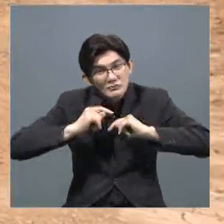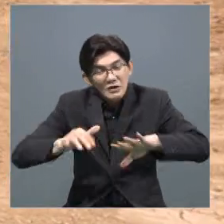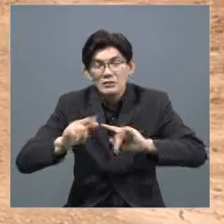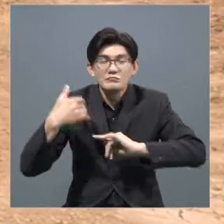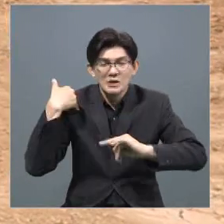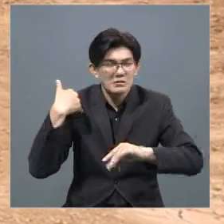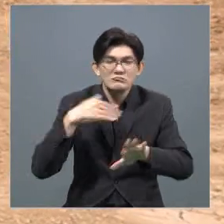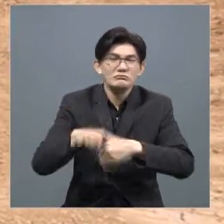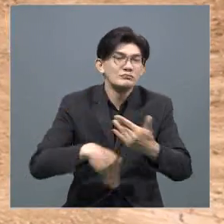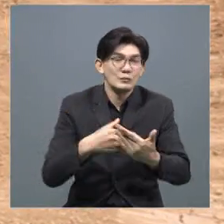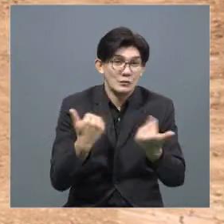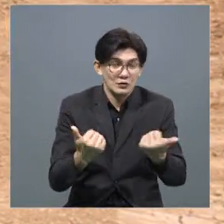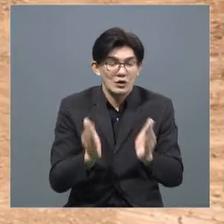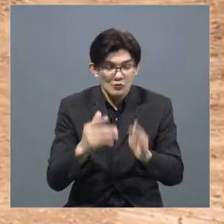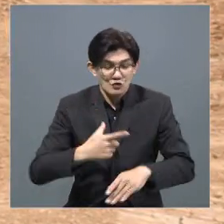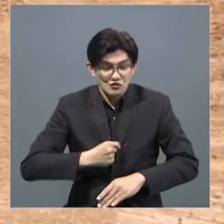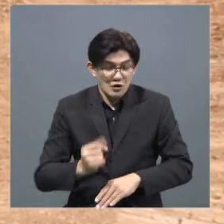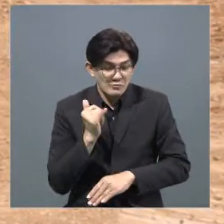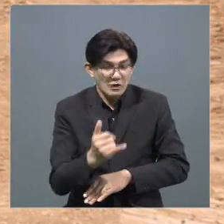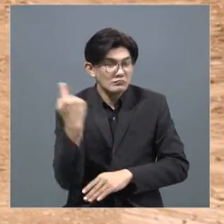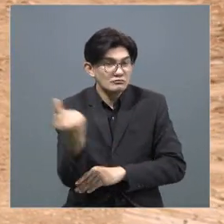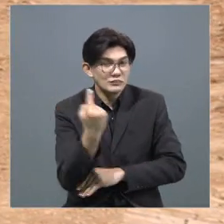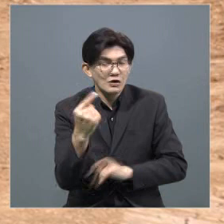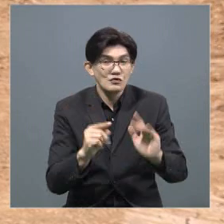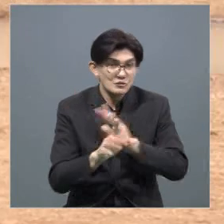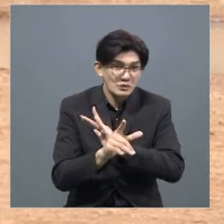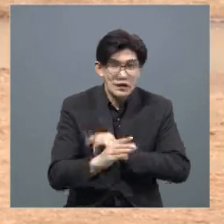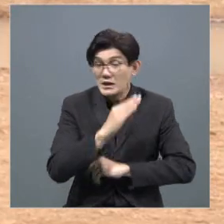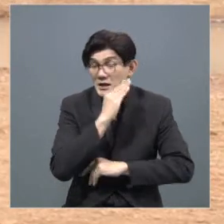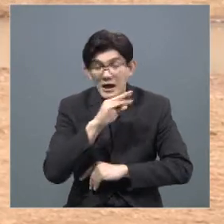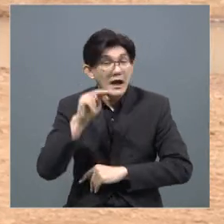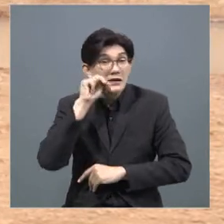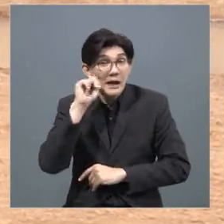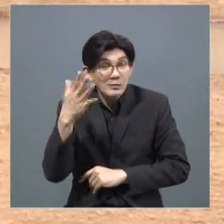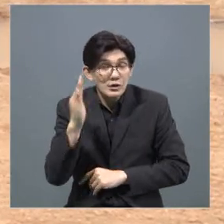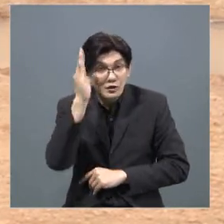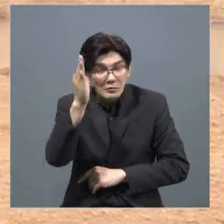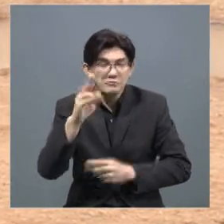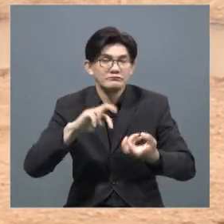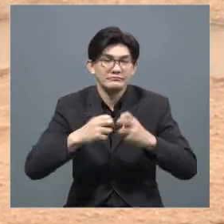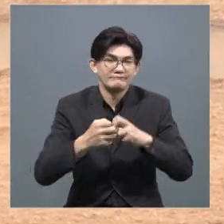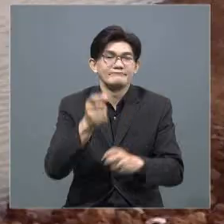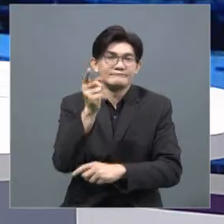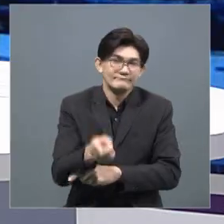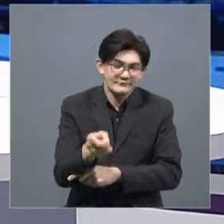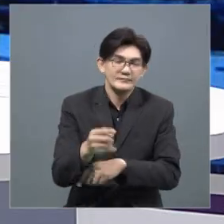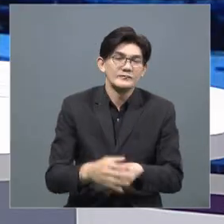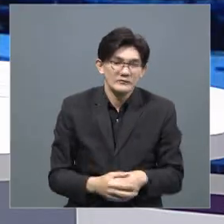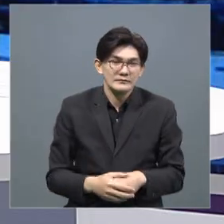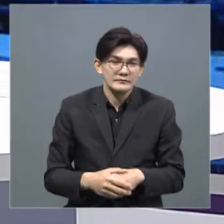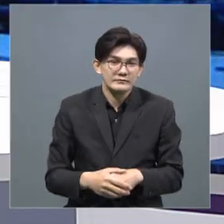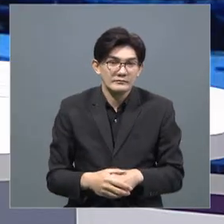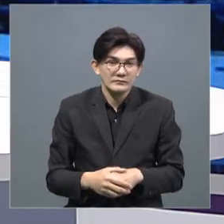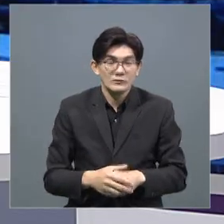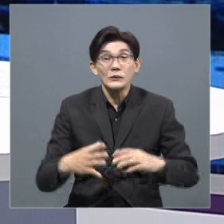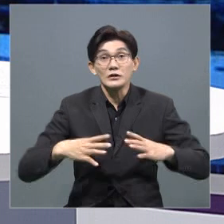เงี้ยก็มีหมดเพราะฉะนั้นคนก็นิยมมาแต่ปรากฏว่าถ้ามันยังไม่มีน้ำต่อไปเนี่ยจะเป็นปัญหาแล้วนะอเรื่องใหญ่นะอืเดี๋ยว